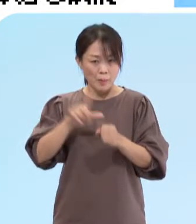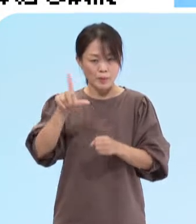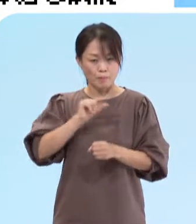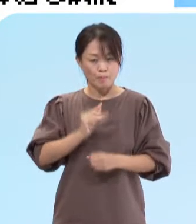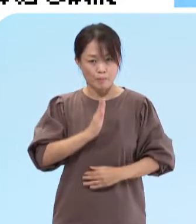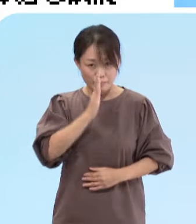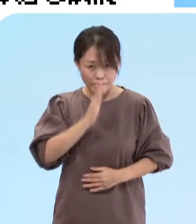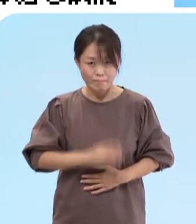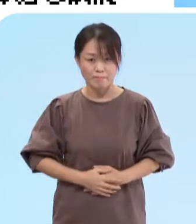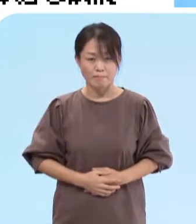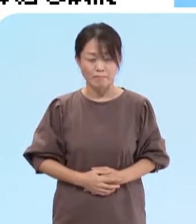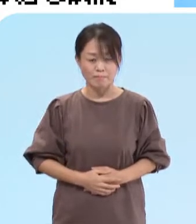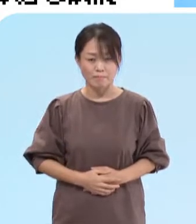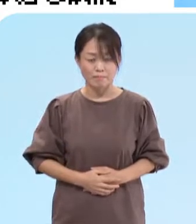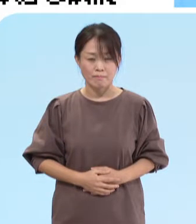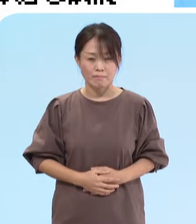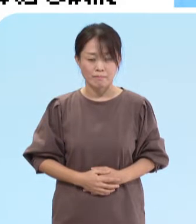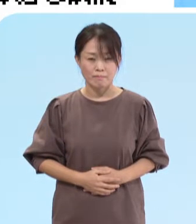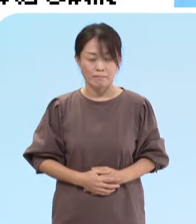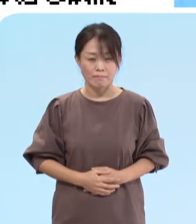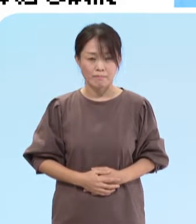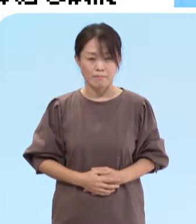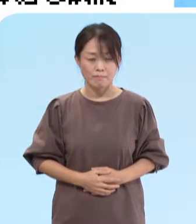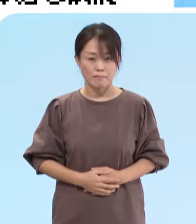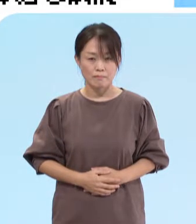ぜひご活用ください。